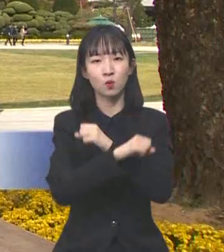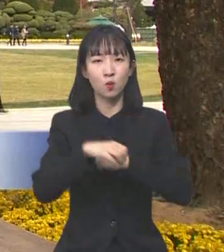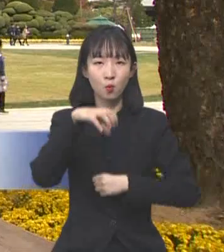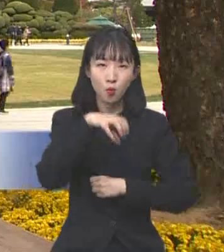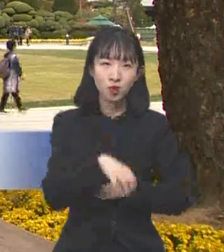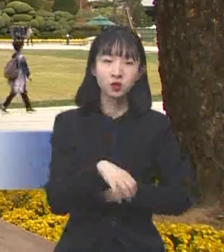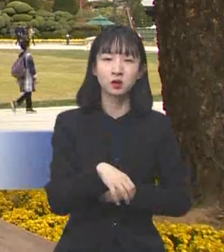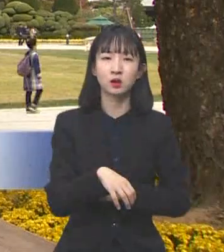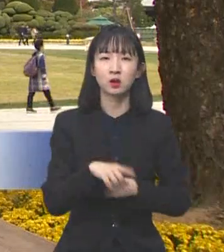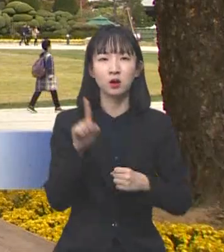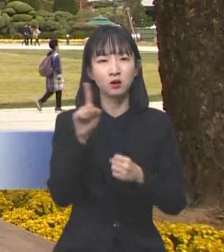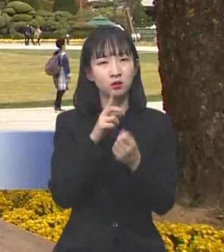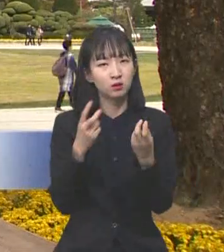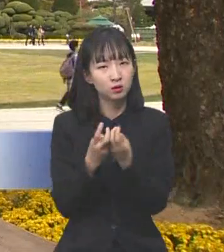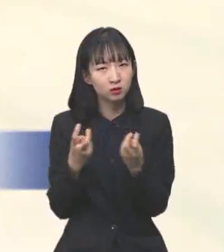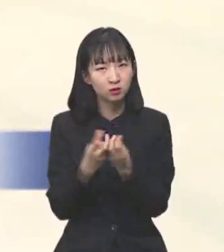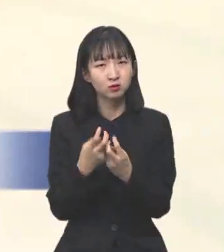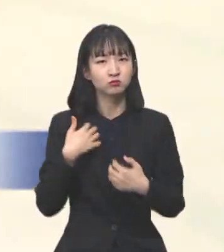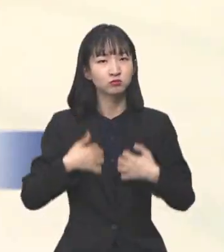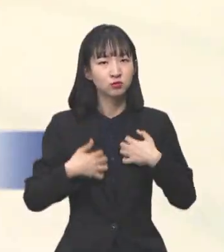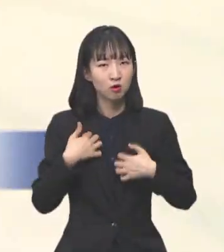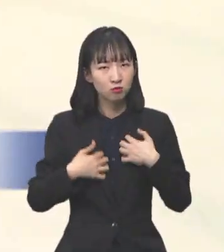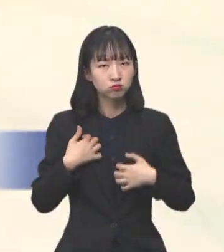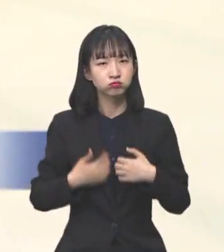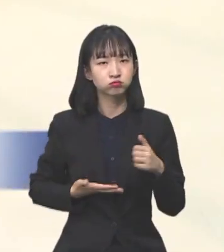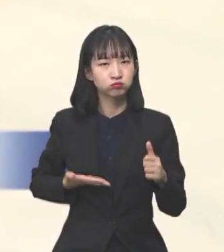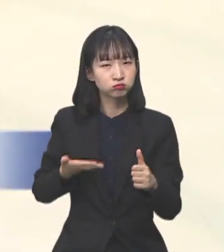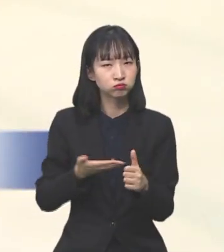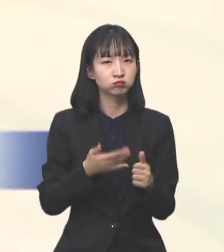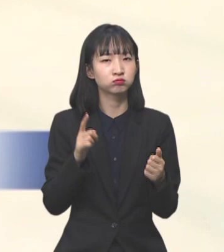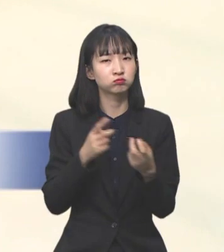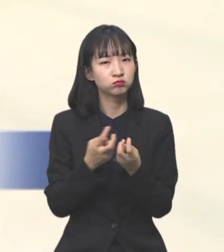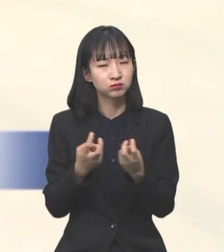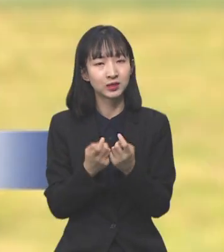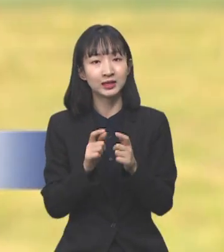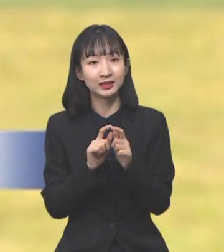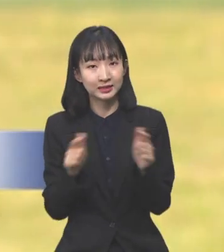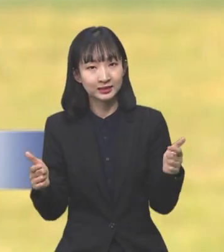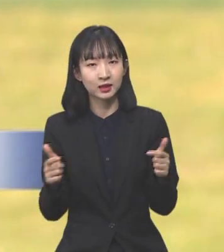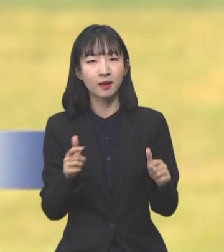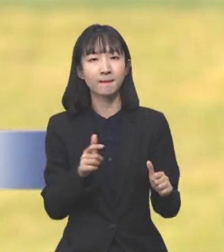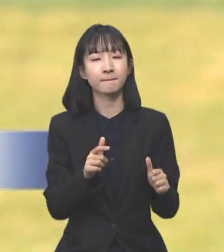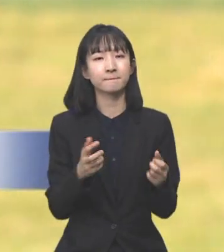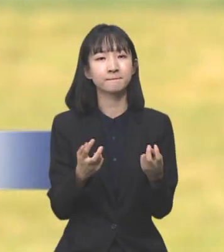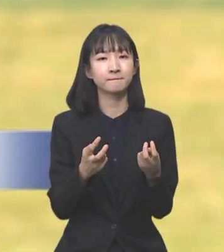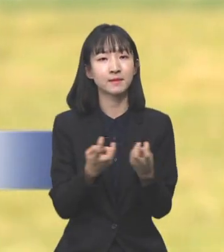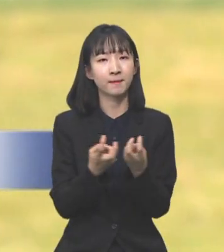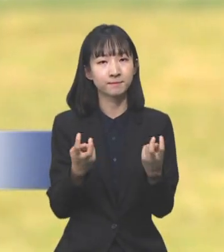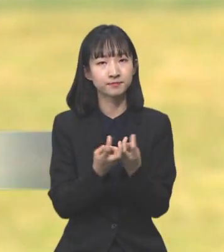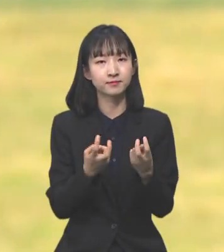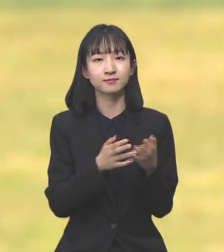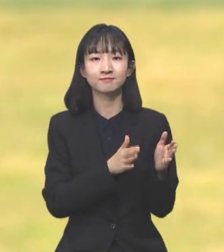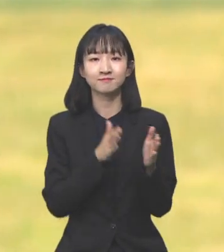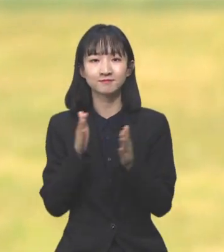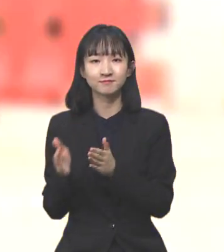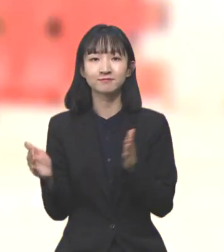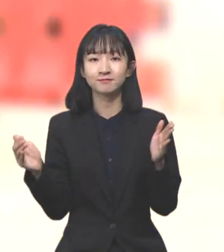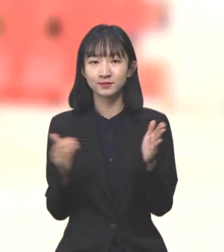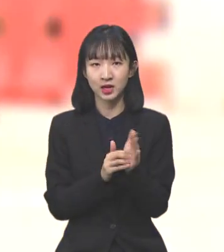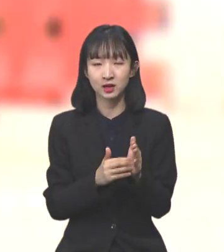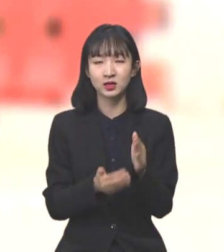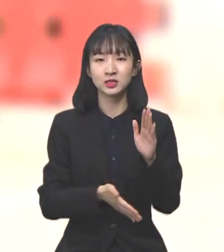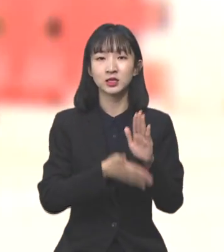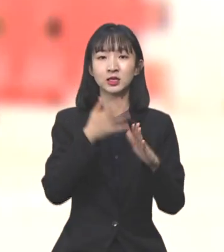분들께 편안한 휴식과 즐거움을 드릴 수 있을까 하는 다양한 활용방안을 마련해 왔는데요 시청사